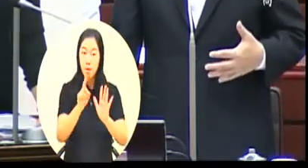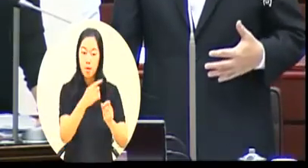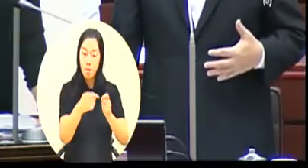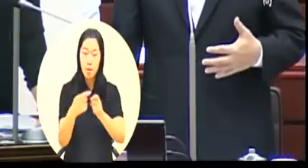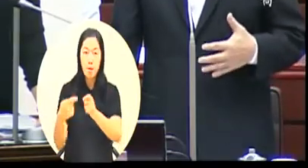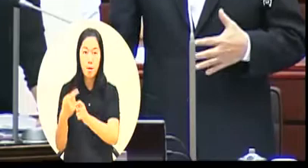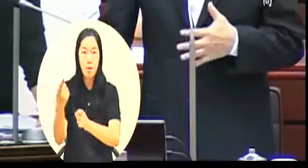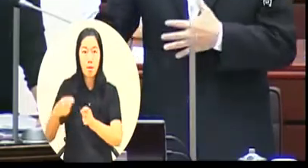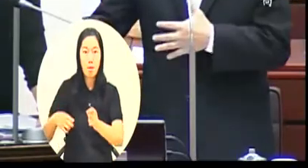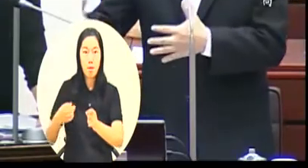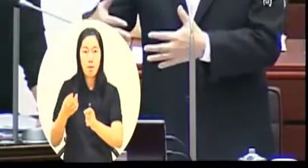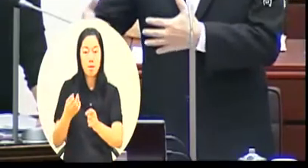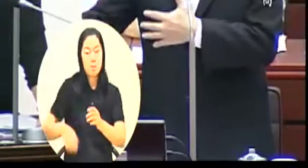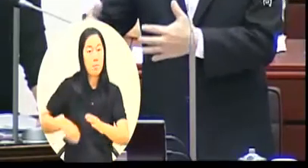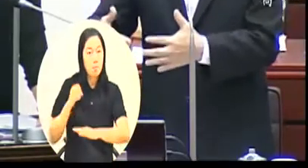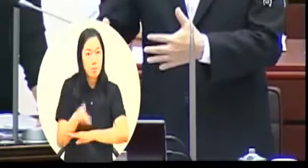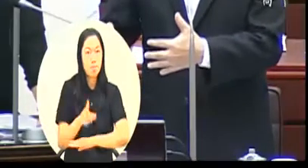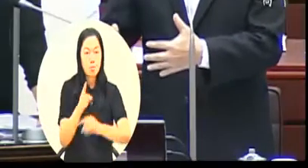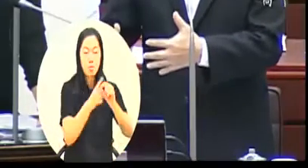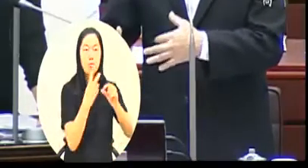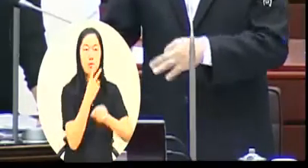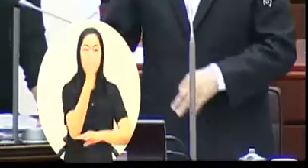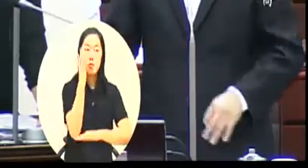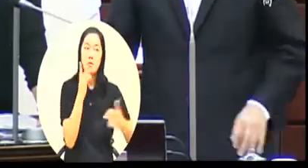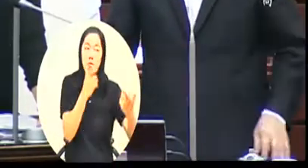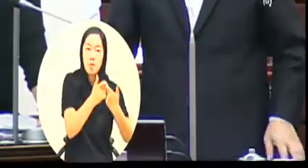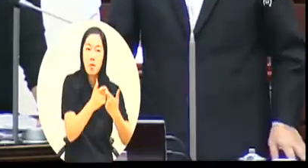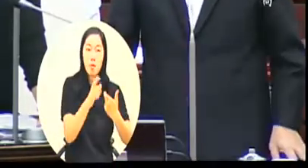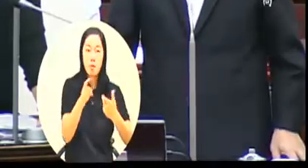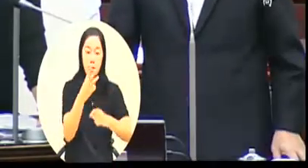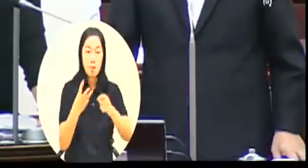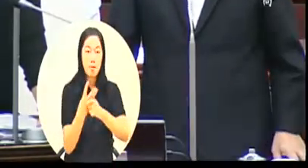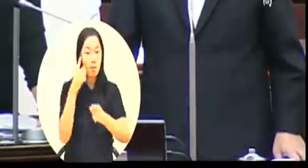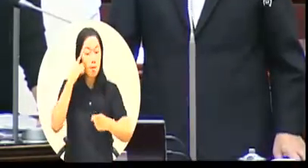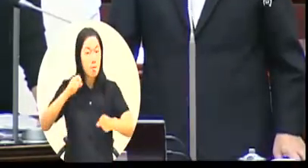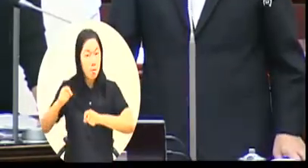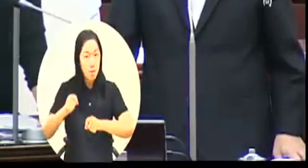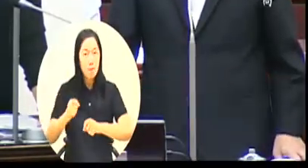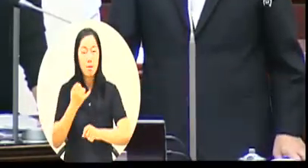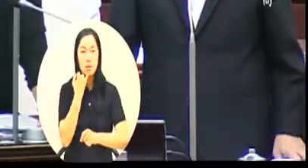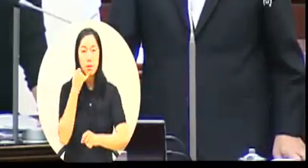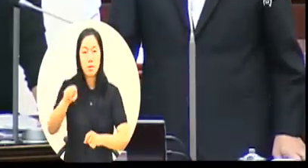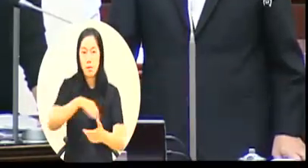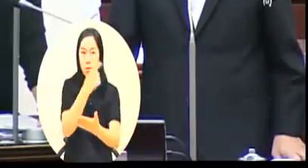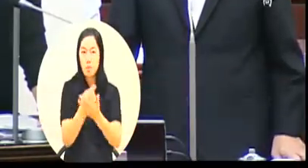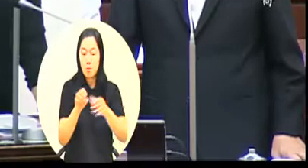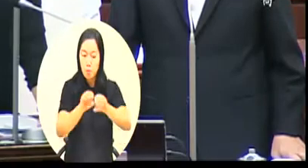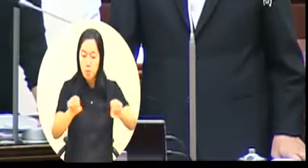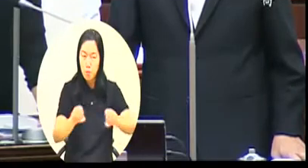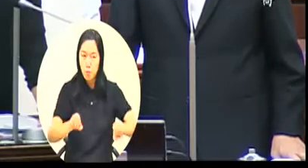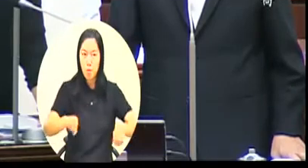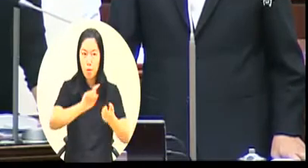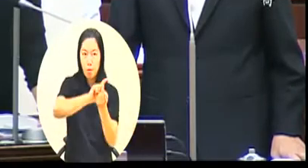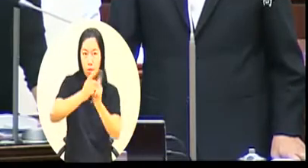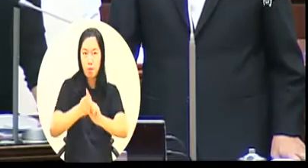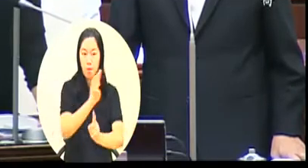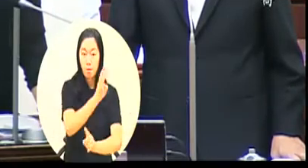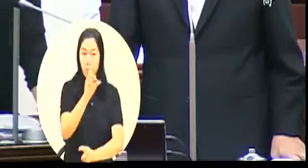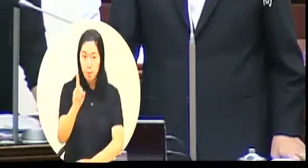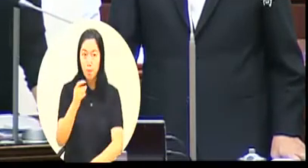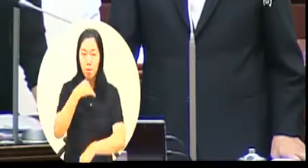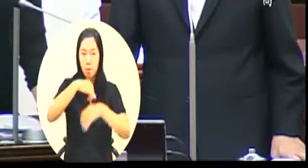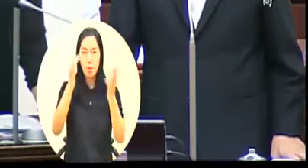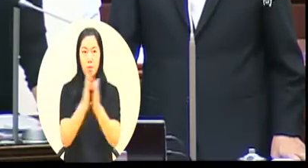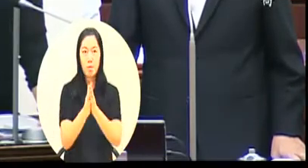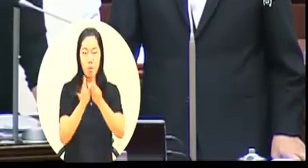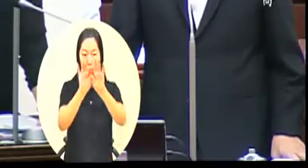列跟中央要如何配合，这3年的计划希望把所有的管线3D 的部分全部把